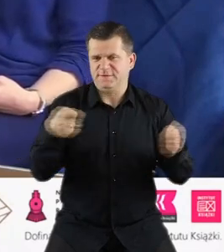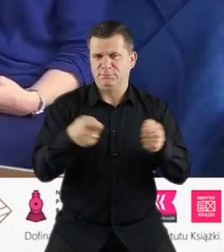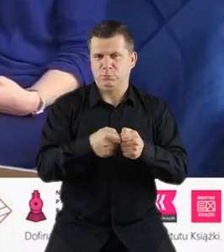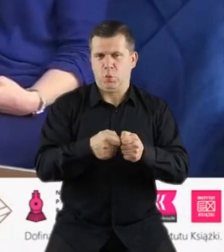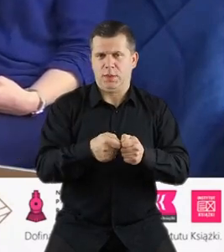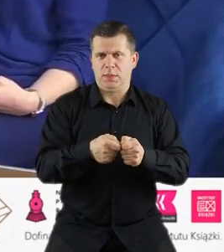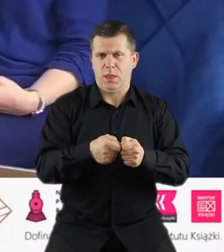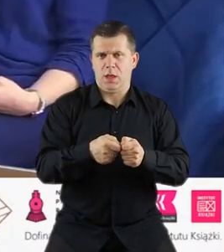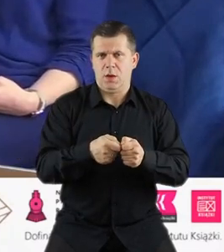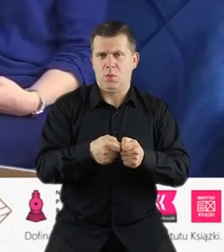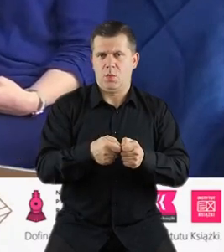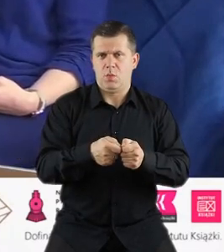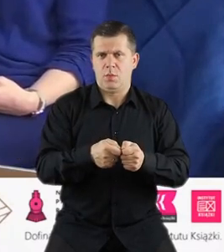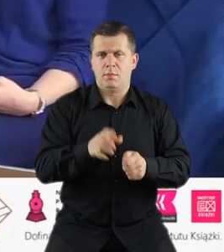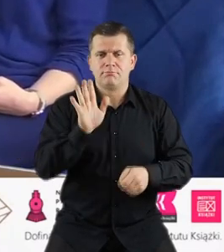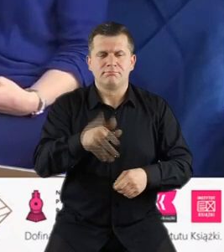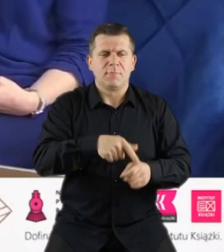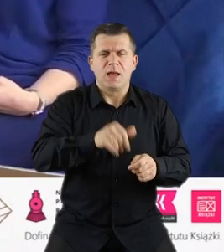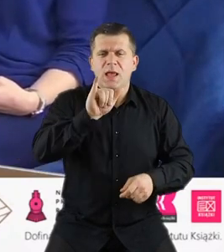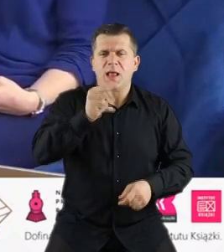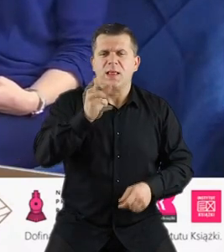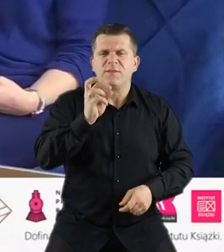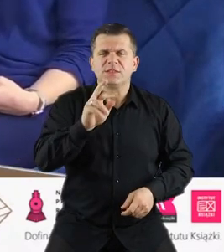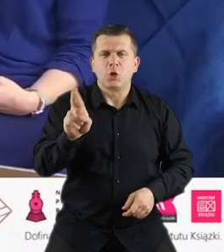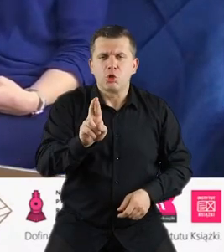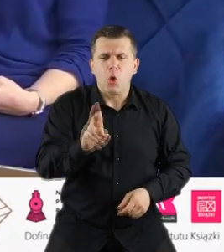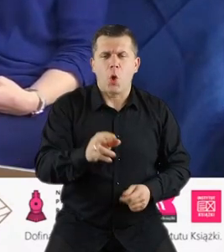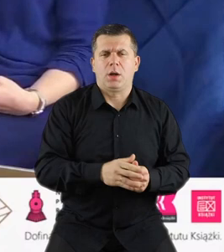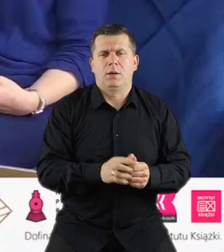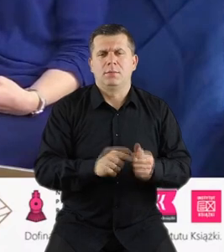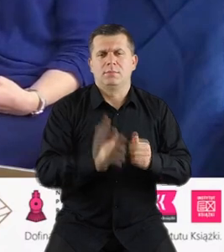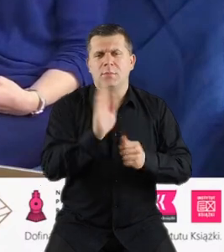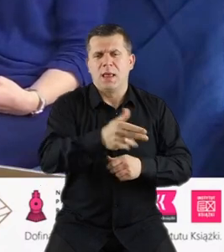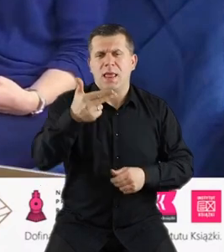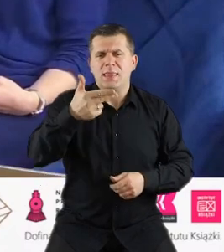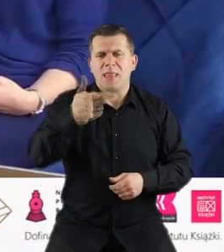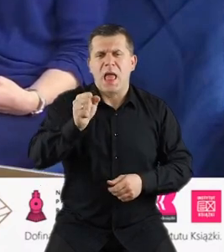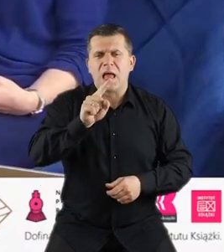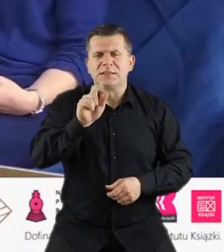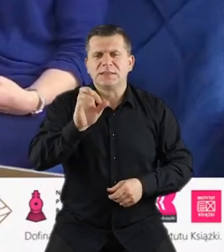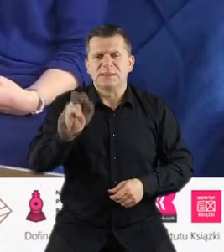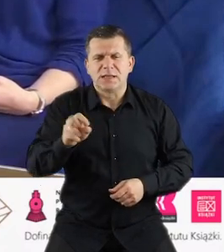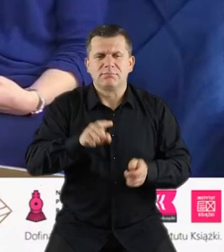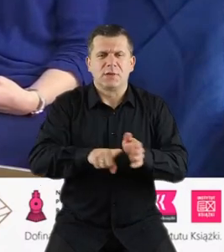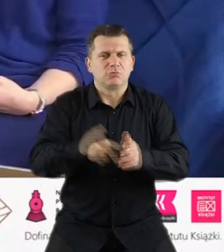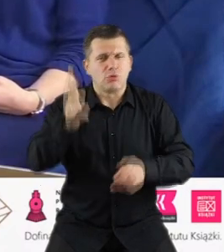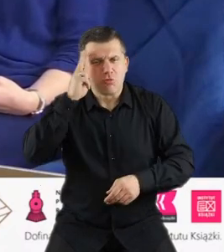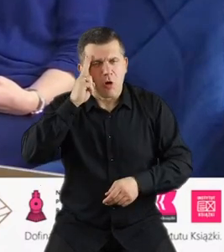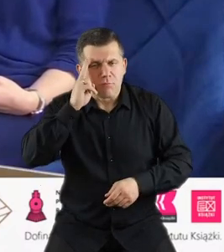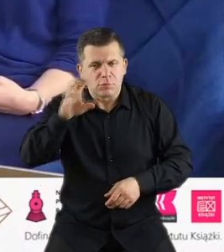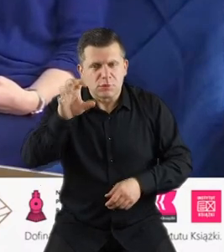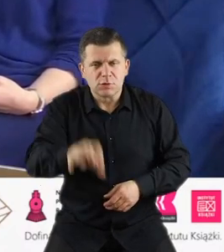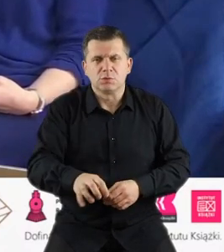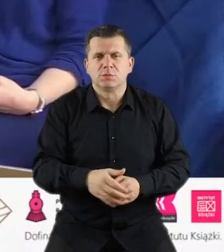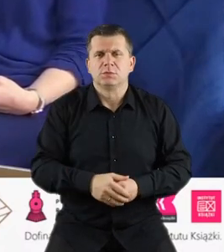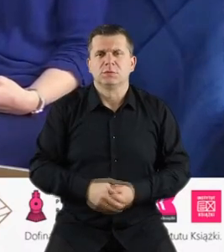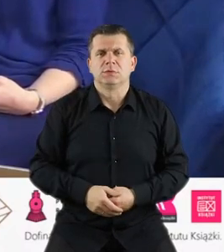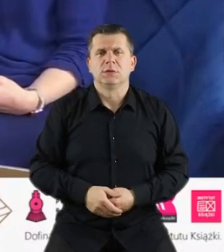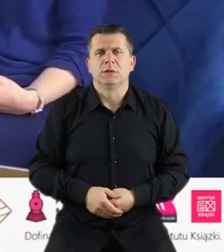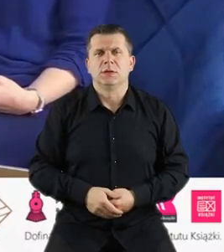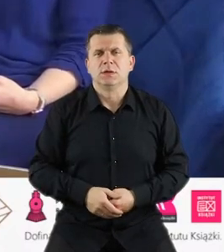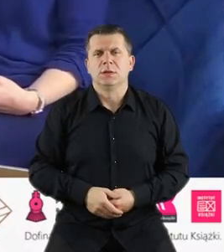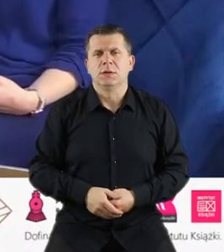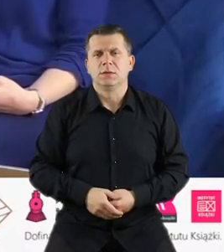Bo są tam, mamy inkwizytora, mamy nazistów, komunistów, mamy